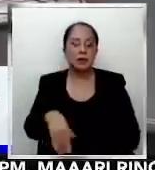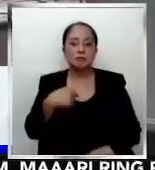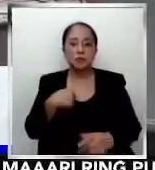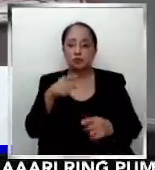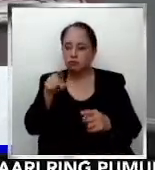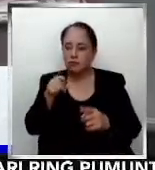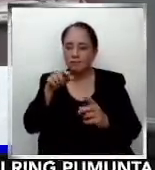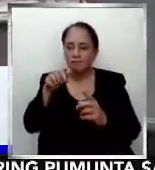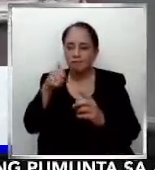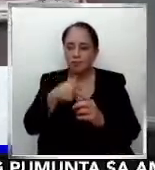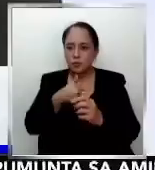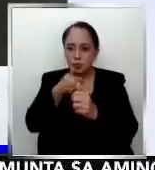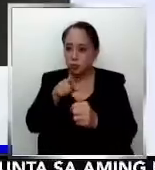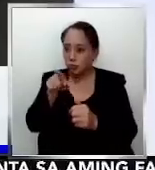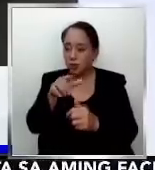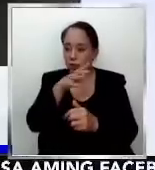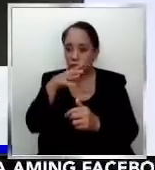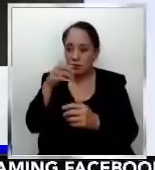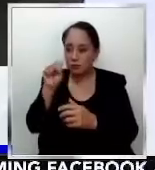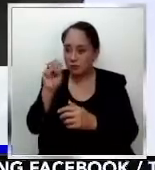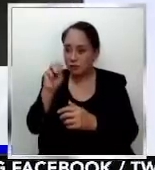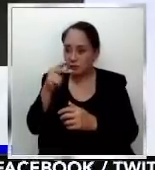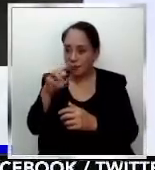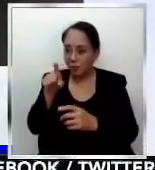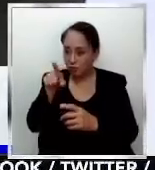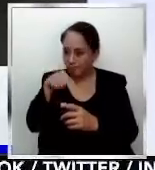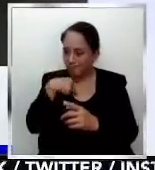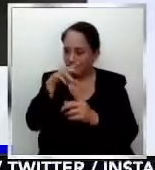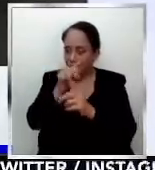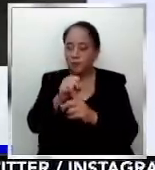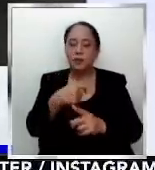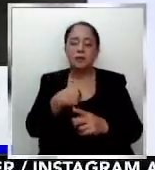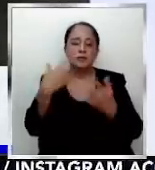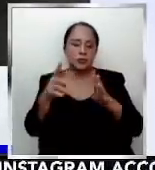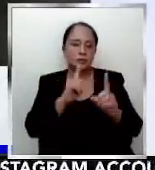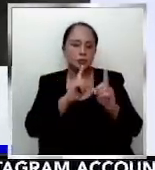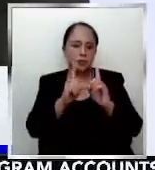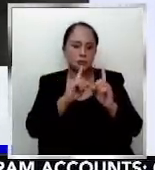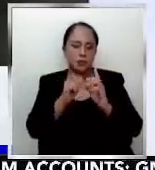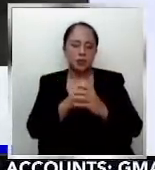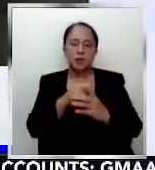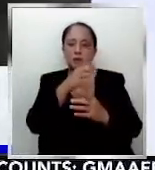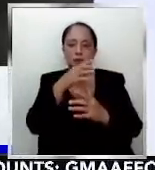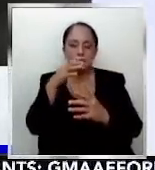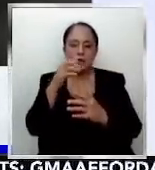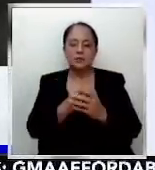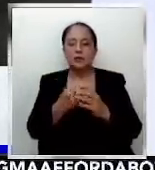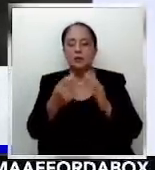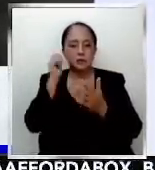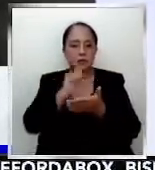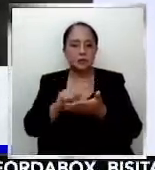mga agricultural smuggler. Nakausap naman ng GMA News sa telepono si Agriculture Undersecretary Ariel